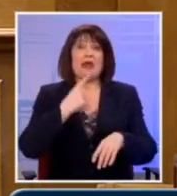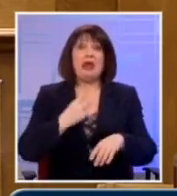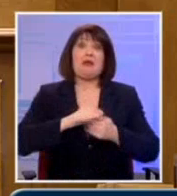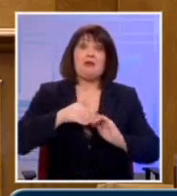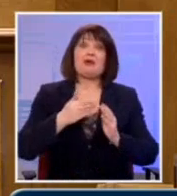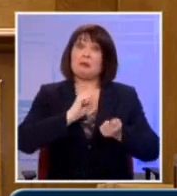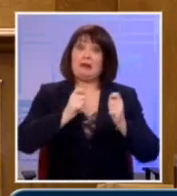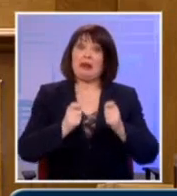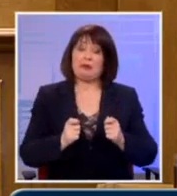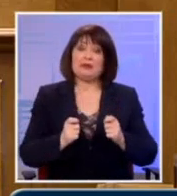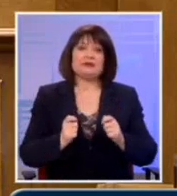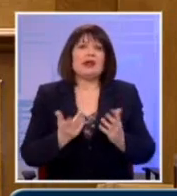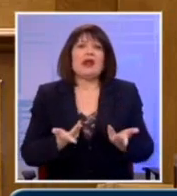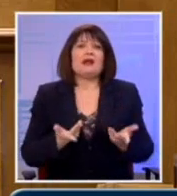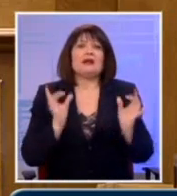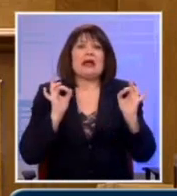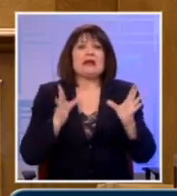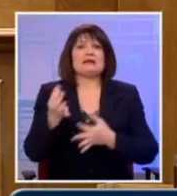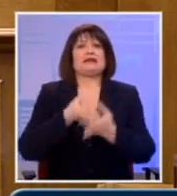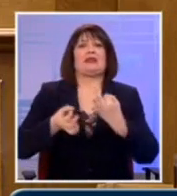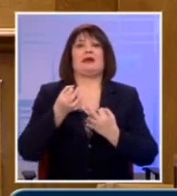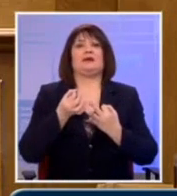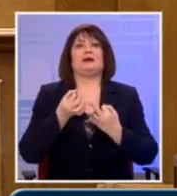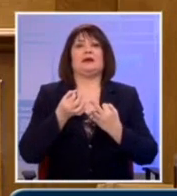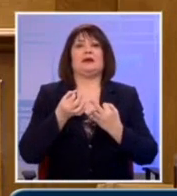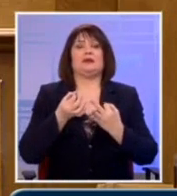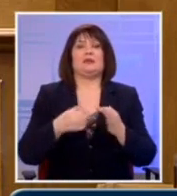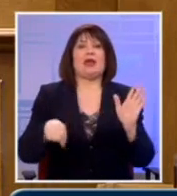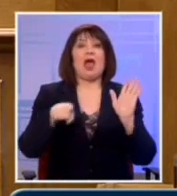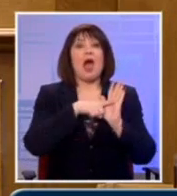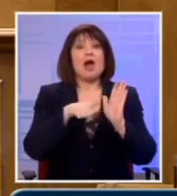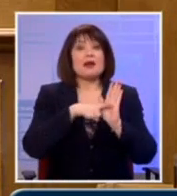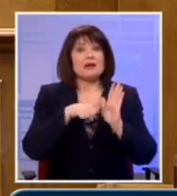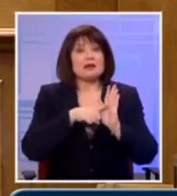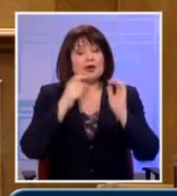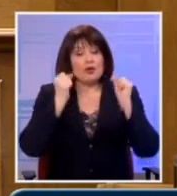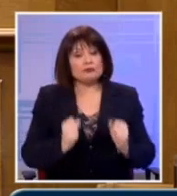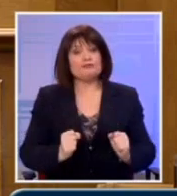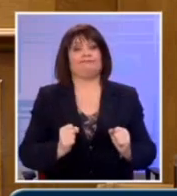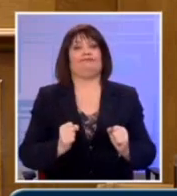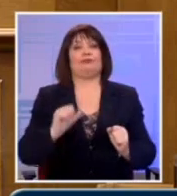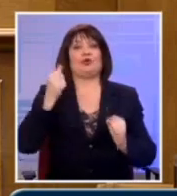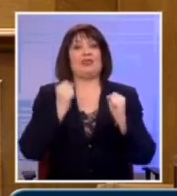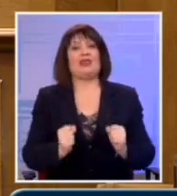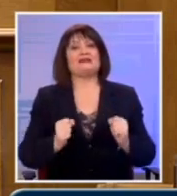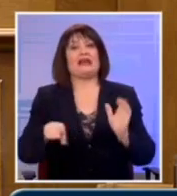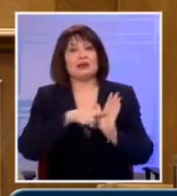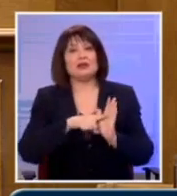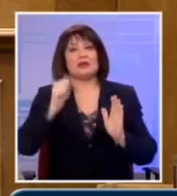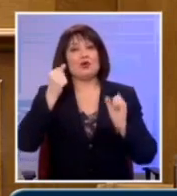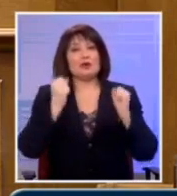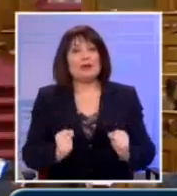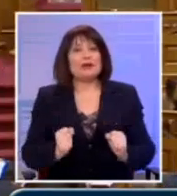τα χρόνια να μιλάνε για αυτές τις αρνητικές πρωτιές και για μεταρρυθμίσεις πραγματικές που θα τις